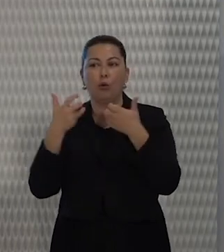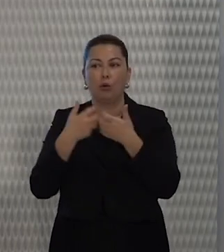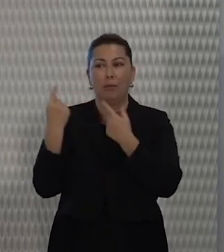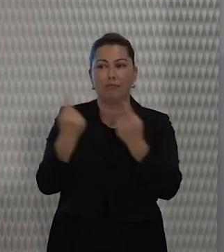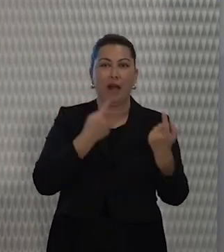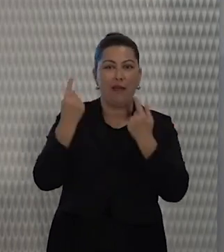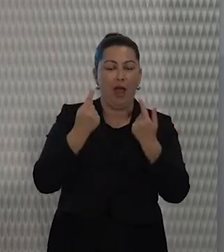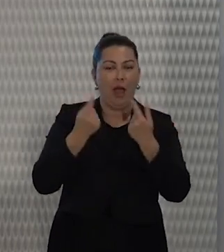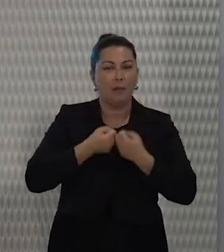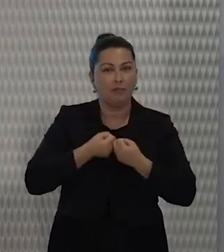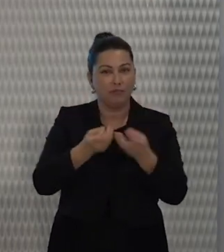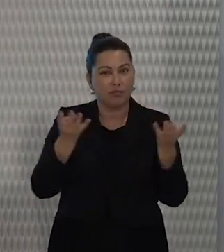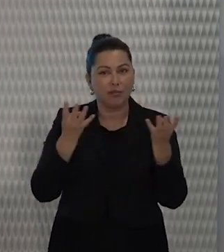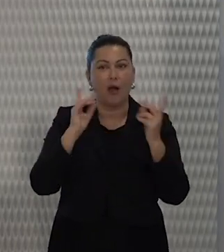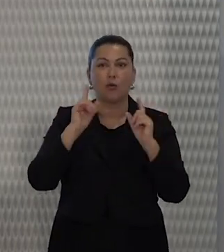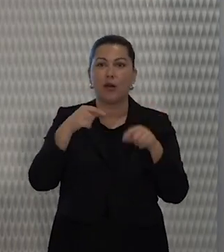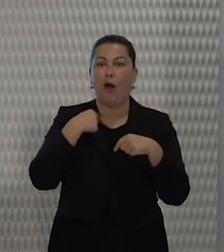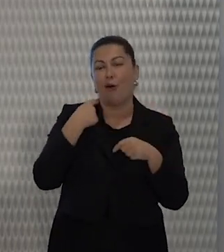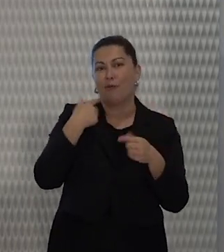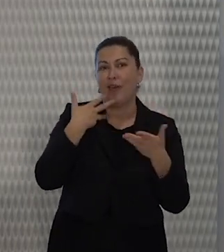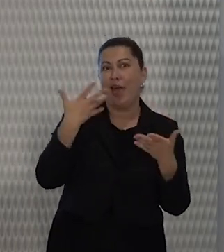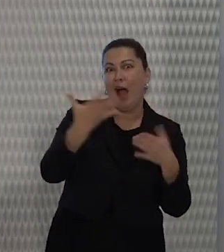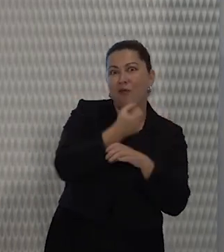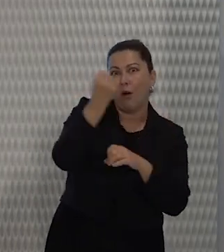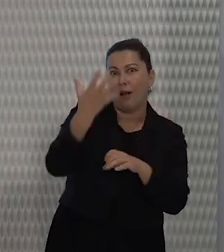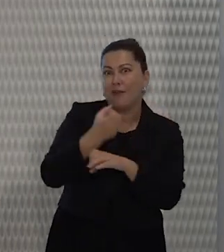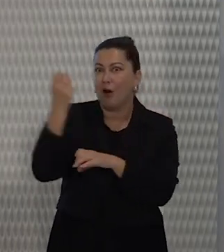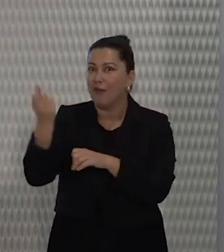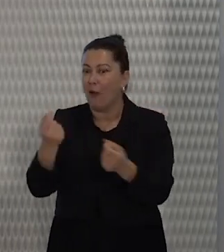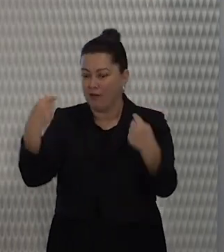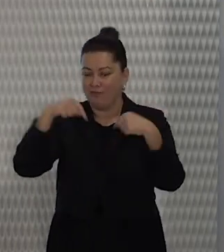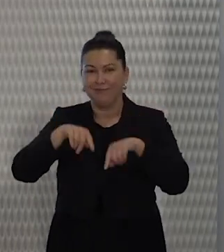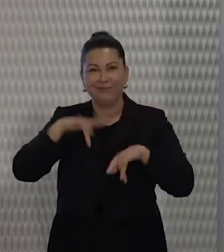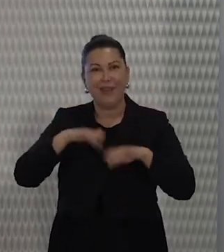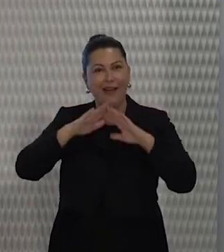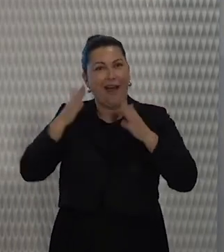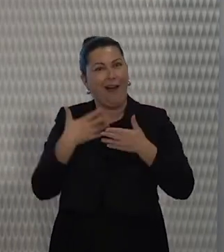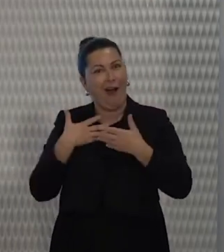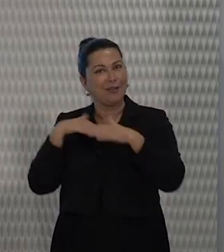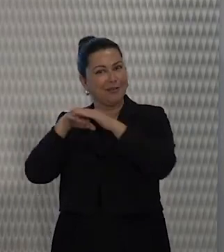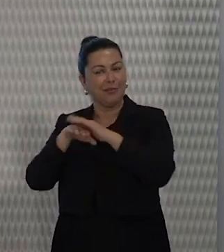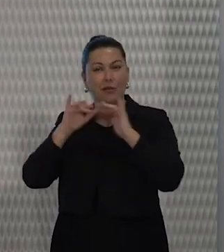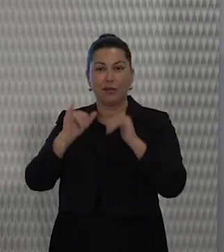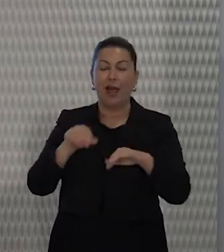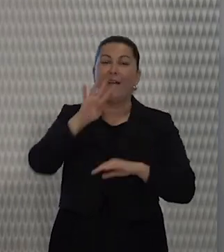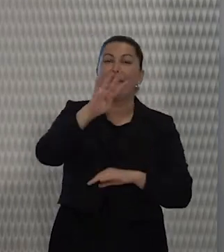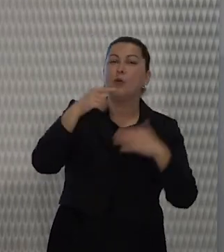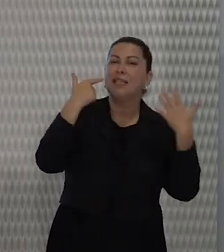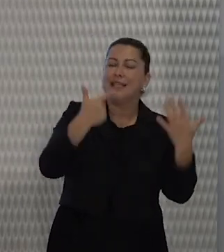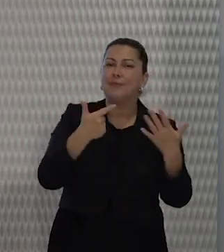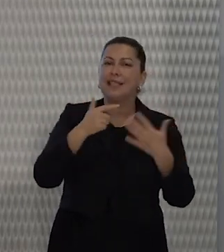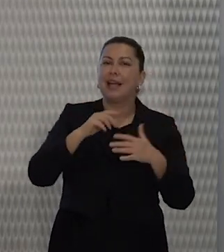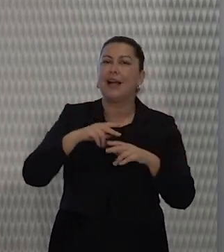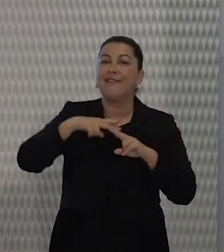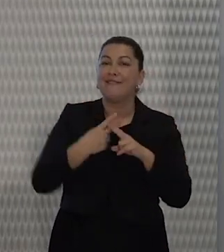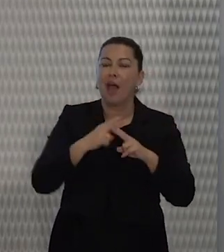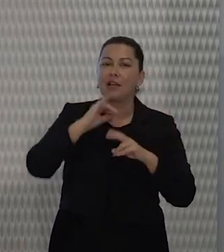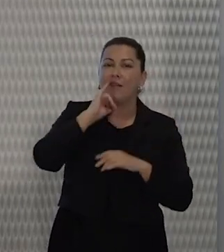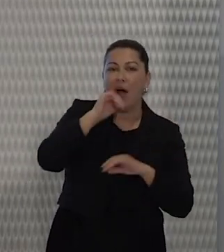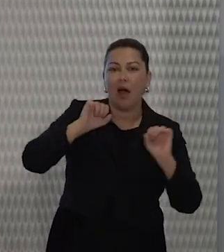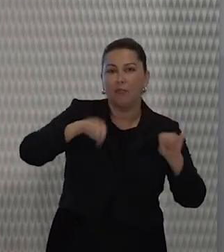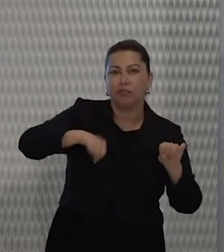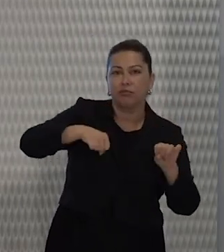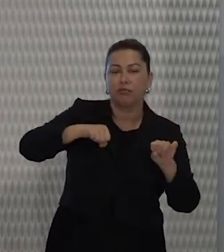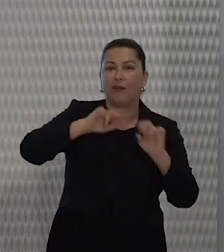auch nach Hause zu holen. Und da haben wir mittlerweile auch 74 Werksfahrer unter Vertrag auf der ganzen Welt. Und diese ganze Organisation